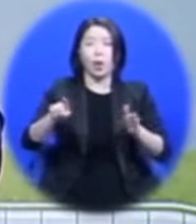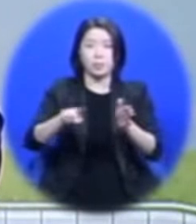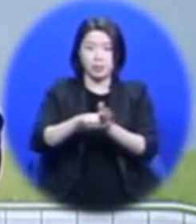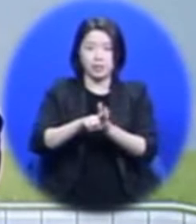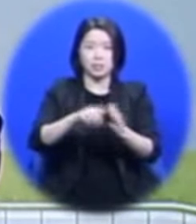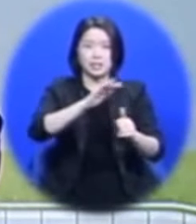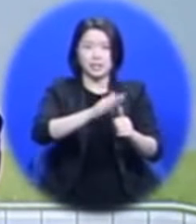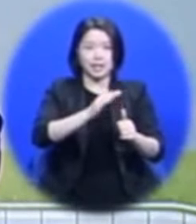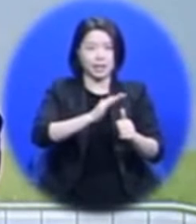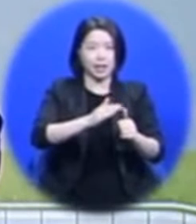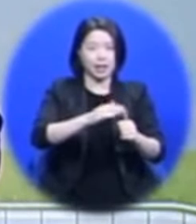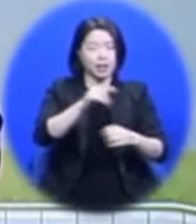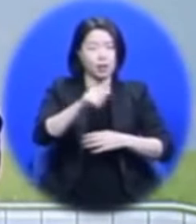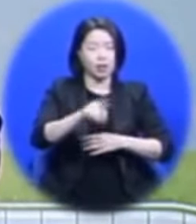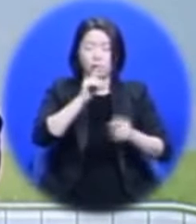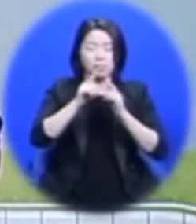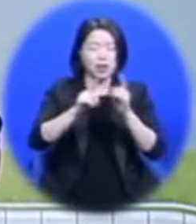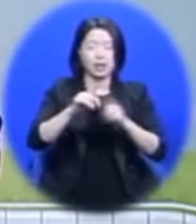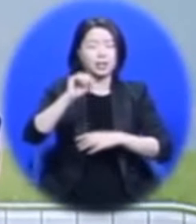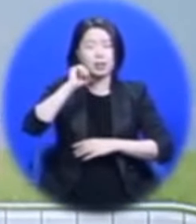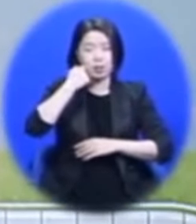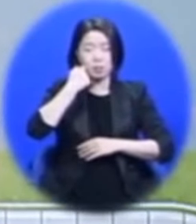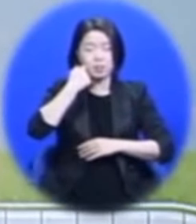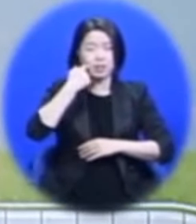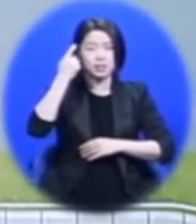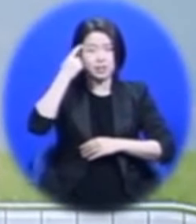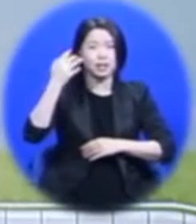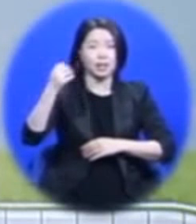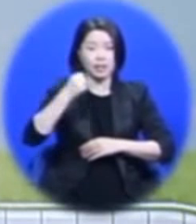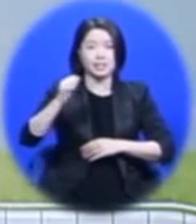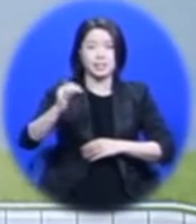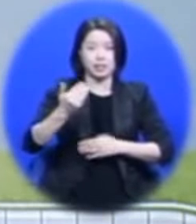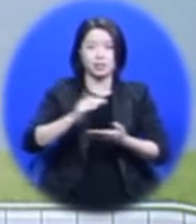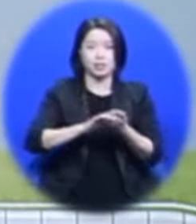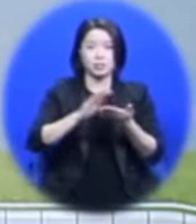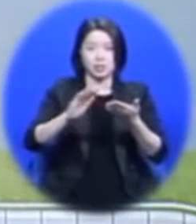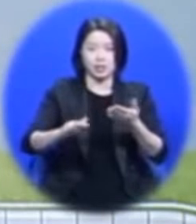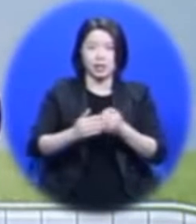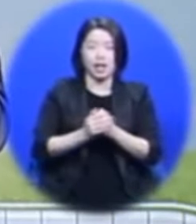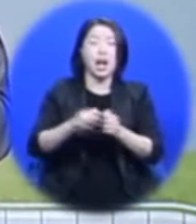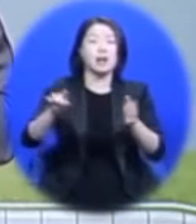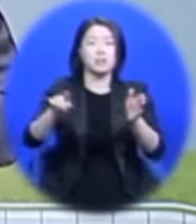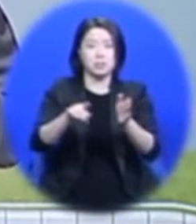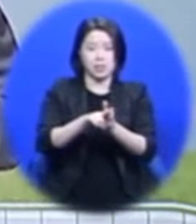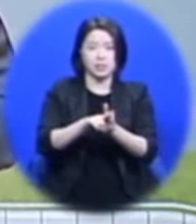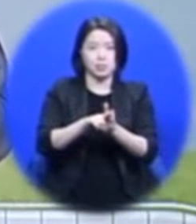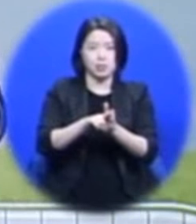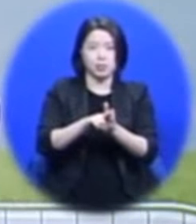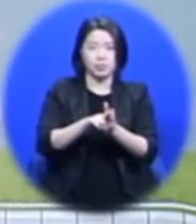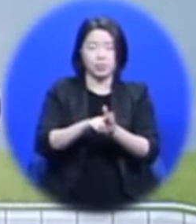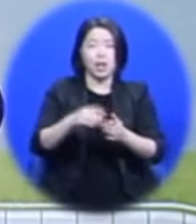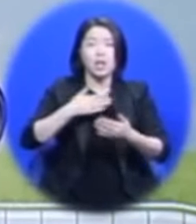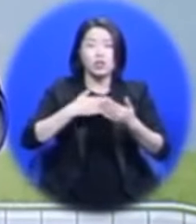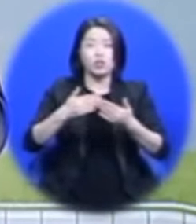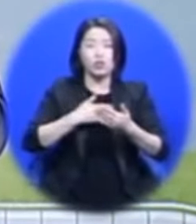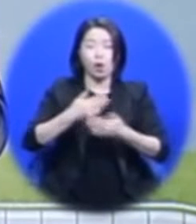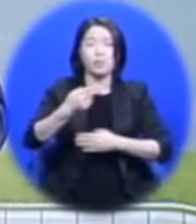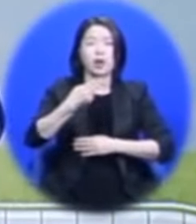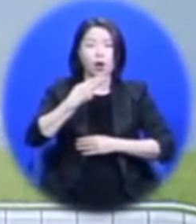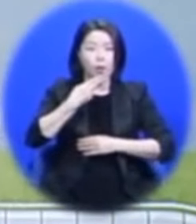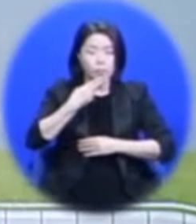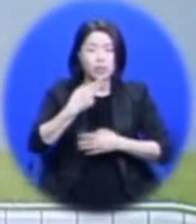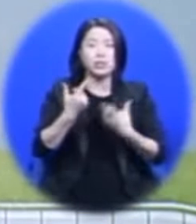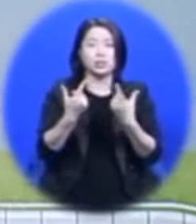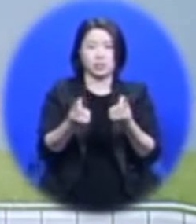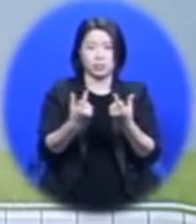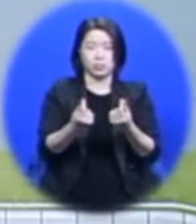착한 것이라고 말할 수 있는 게 아니구나 하는 생각이 들었습니다. 믿음은 두려움이 없는 것과